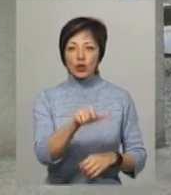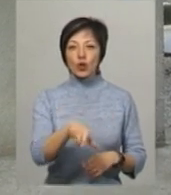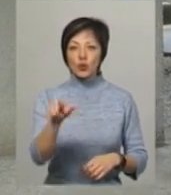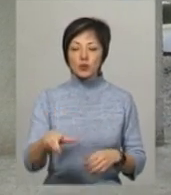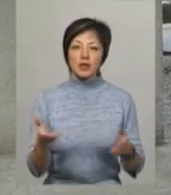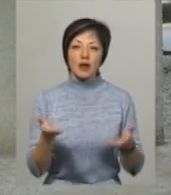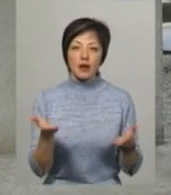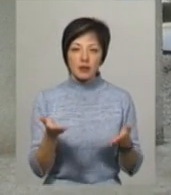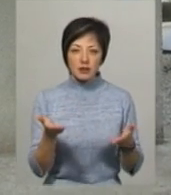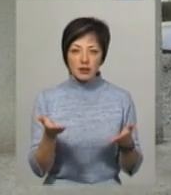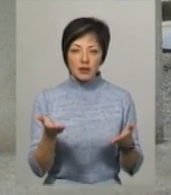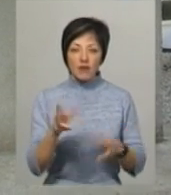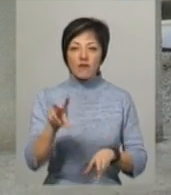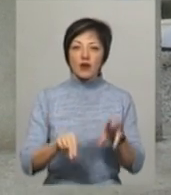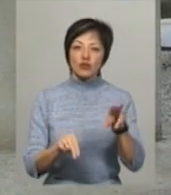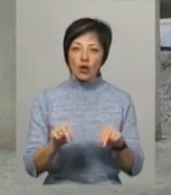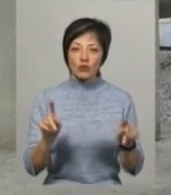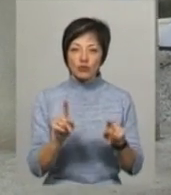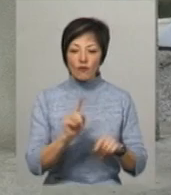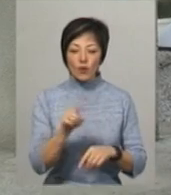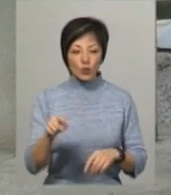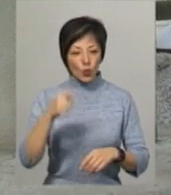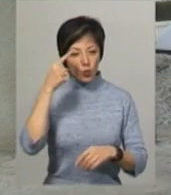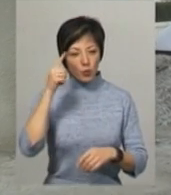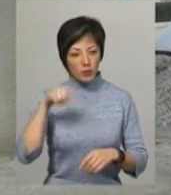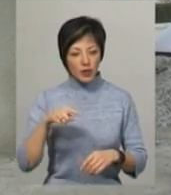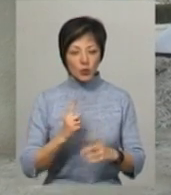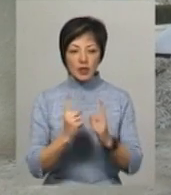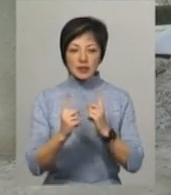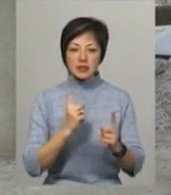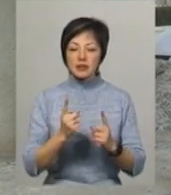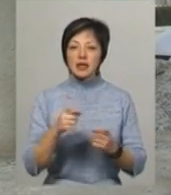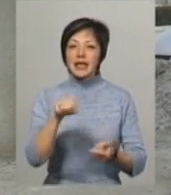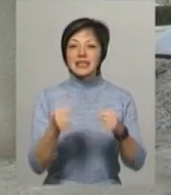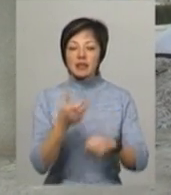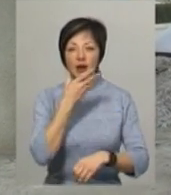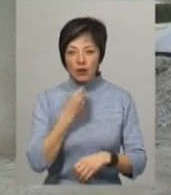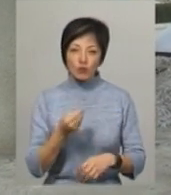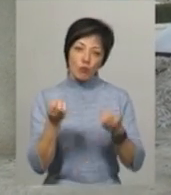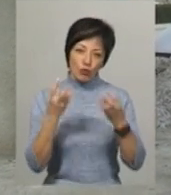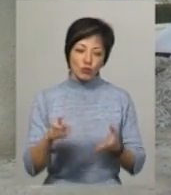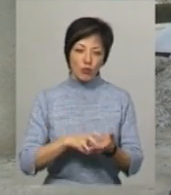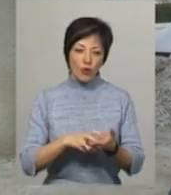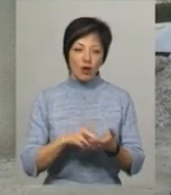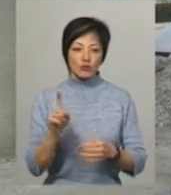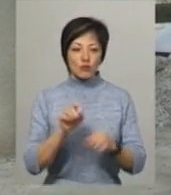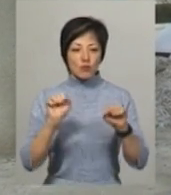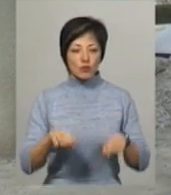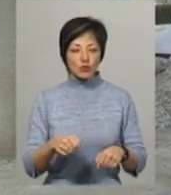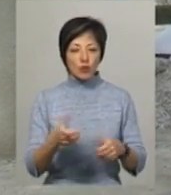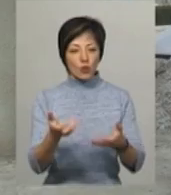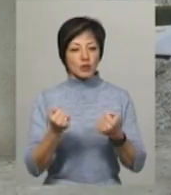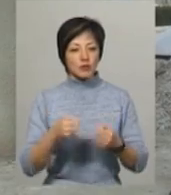які вважають, що вони вміють їздити, гарно їздити, щоб вони просто боялися того, що вони можуть